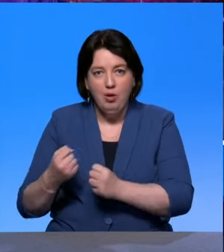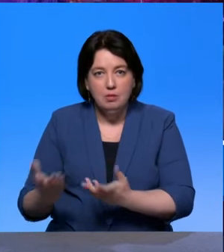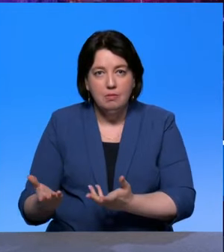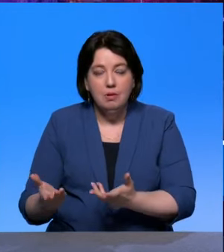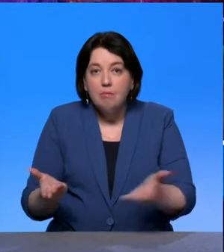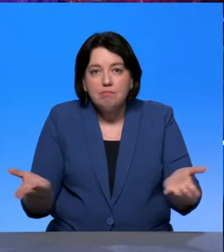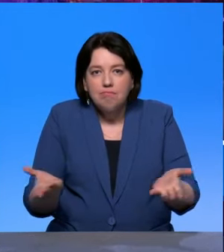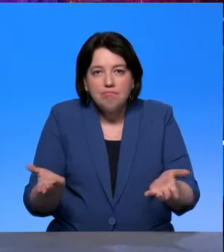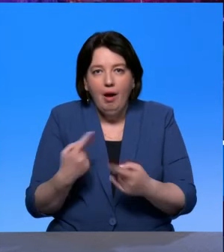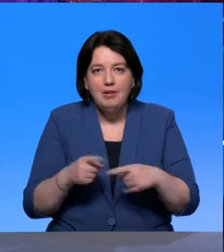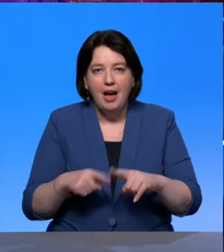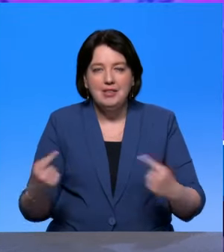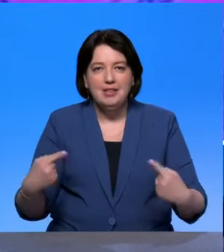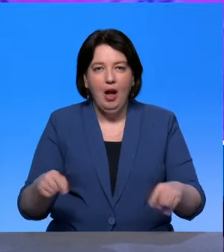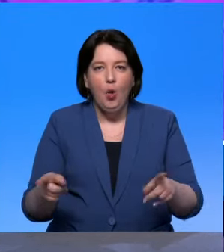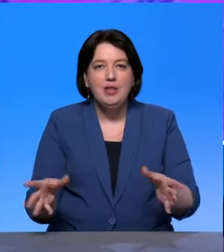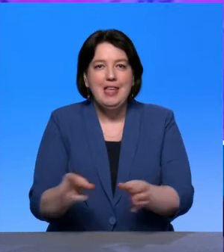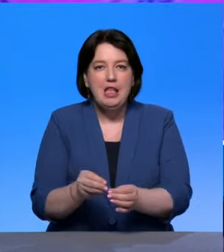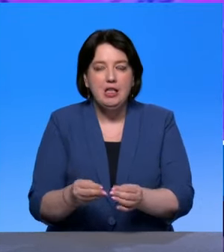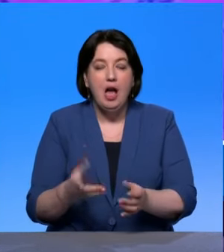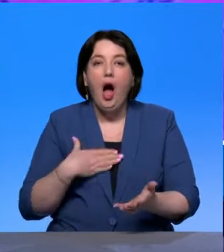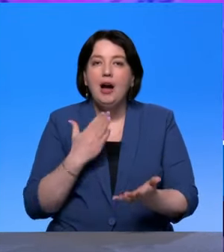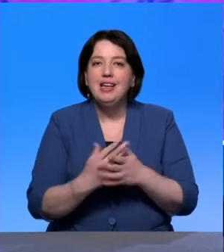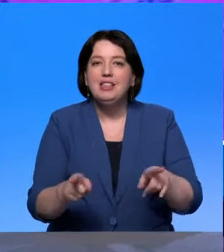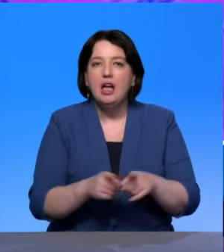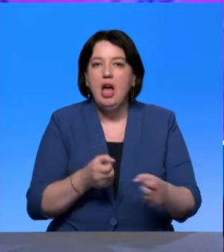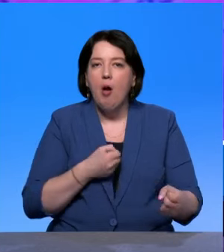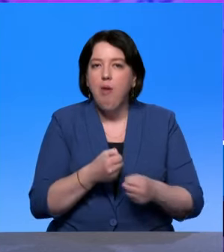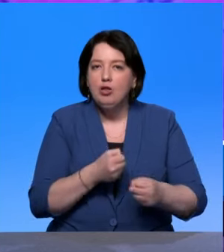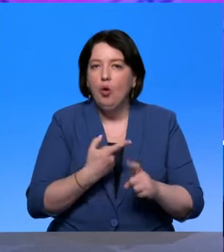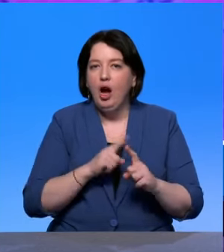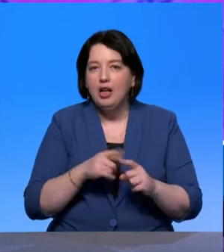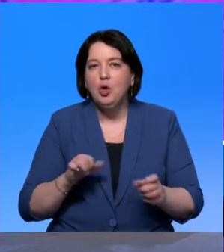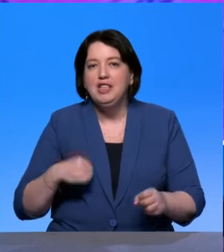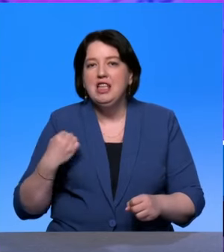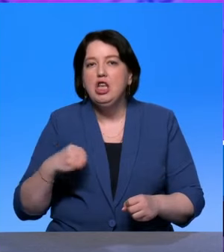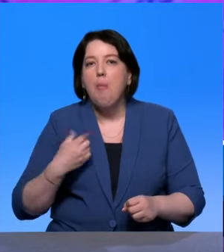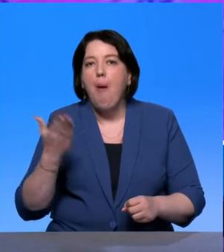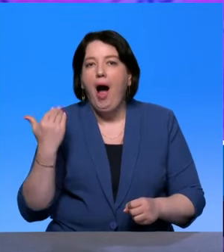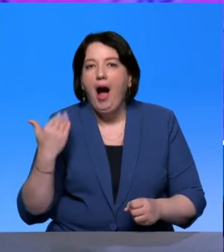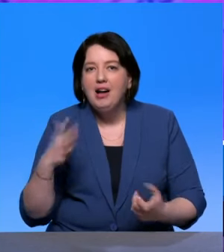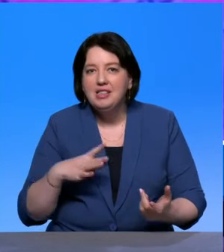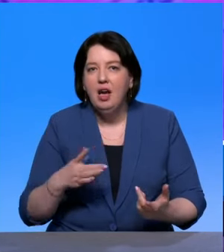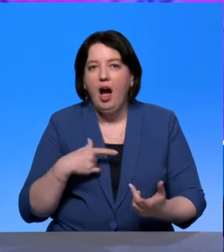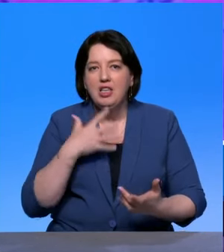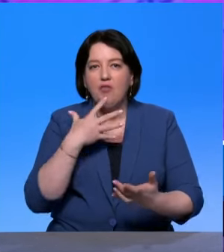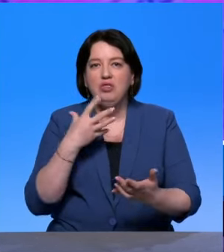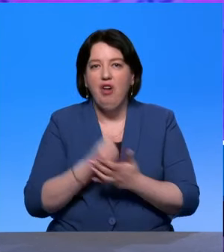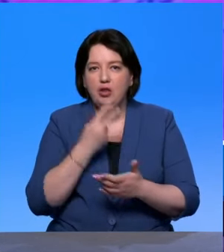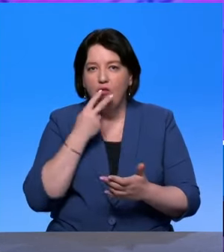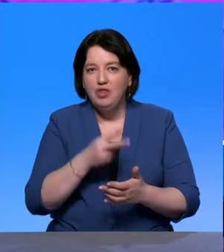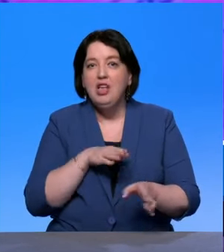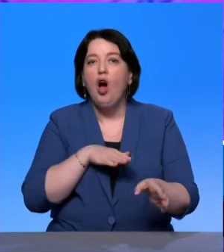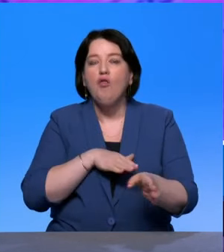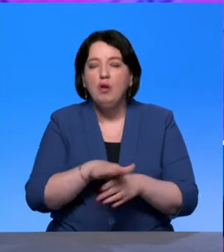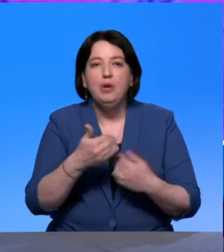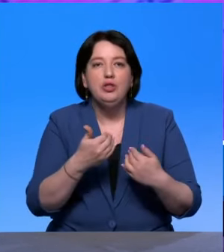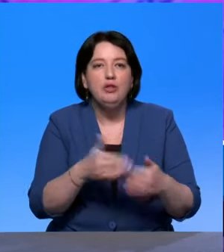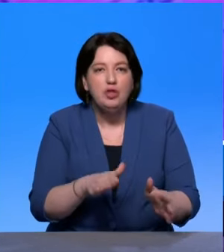есть боксеры, да, вот они уже занимались боксом, они уже в своем виде состоялись. Есть